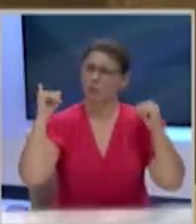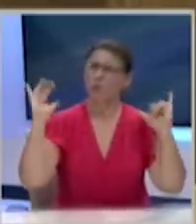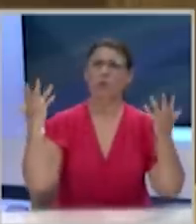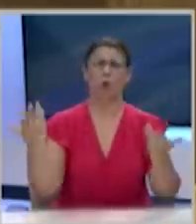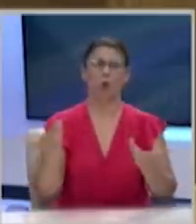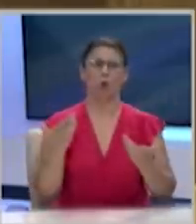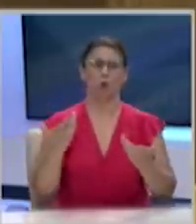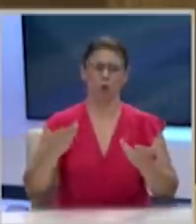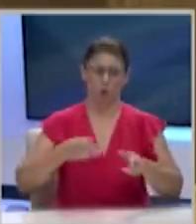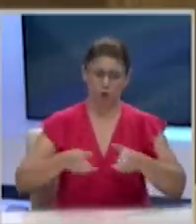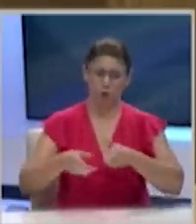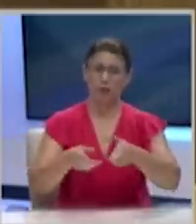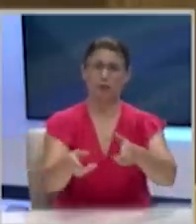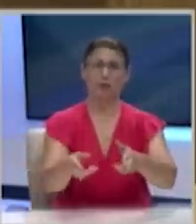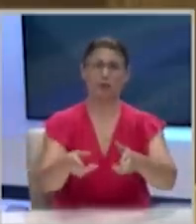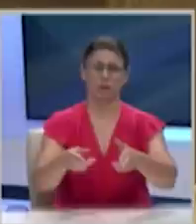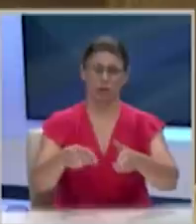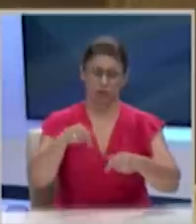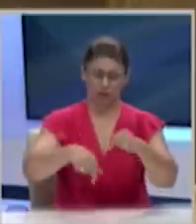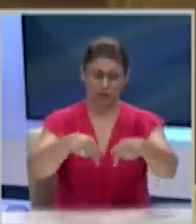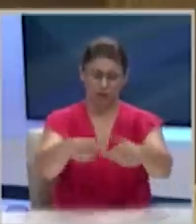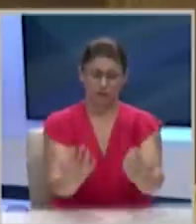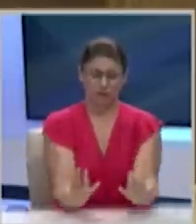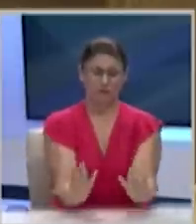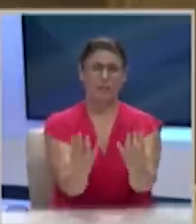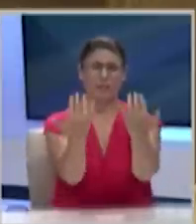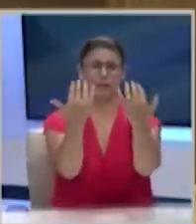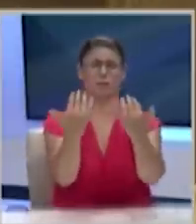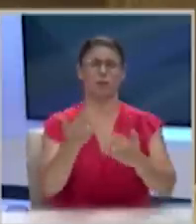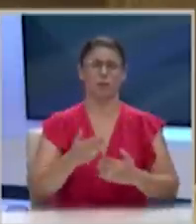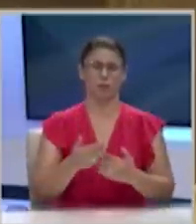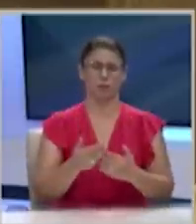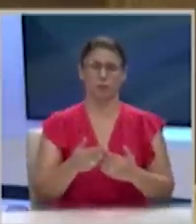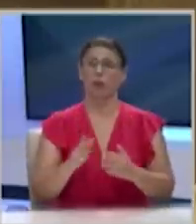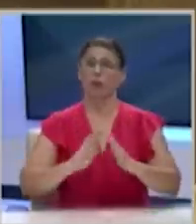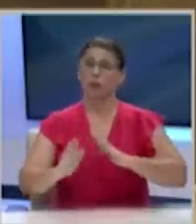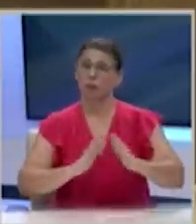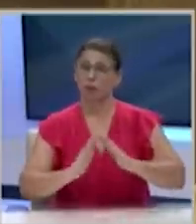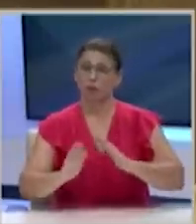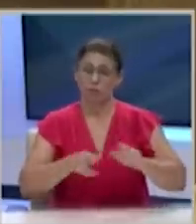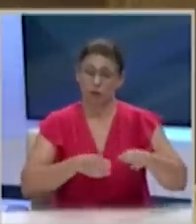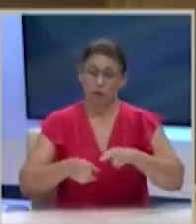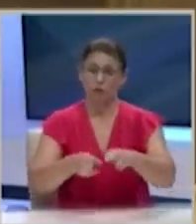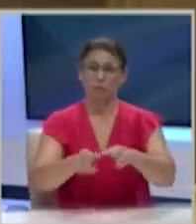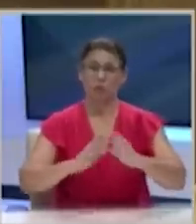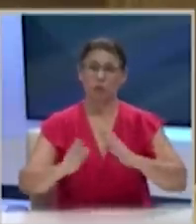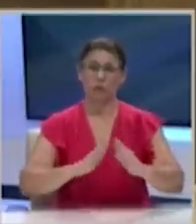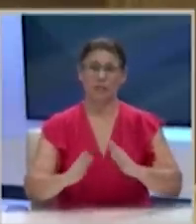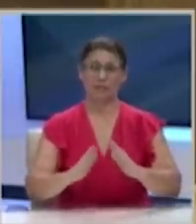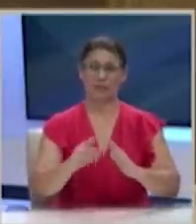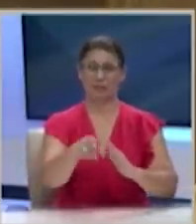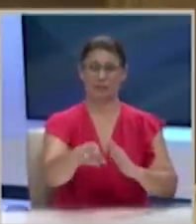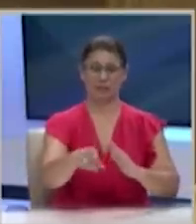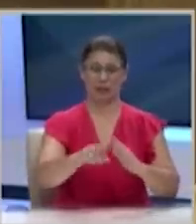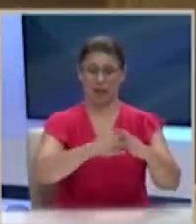υδάτων, της αναδασώσεις, την διευθέτηση των χυμάρων, την προστασία των εδαφών, τα αντιπλημμυρικά